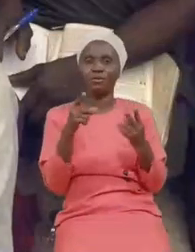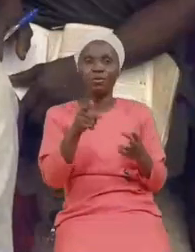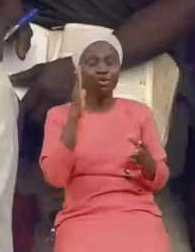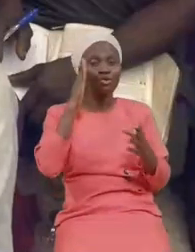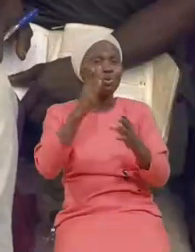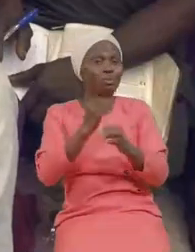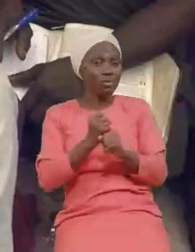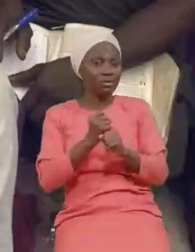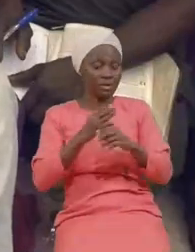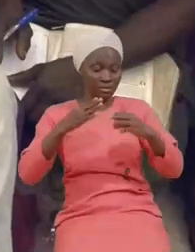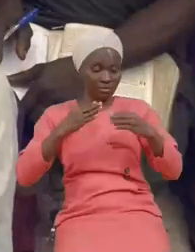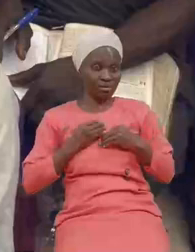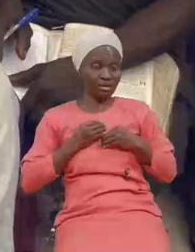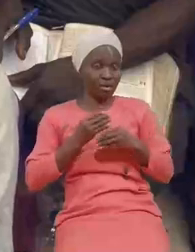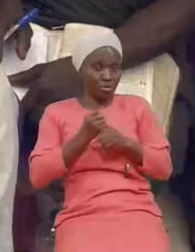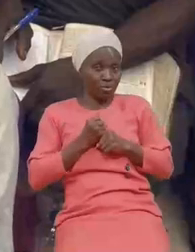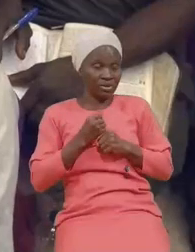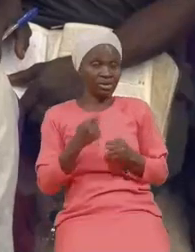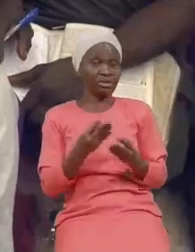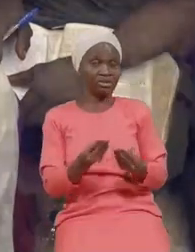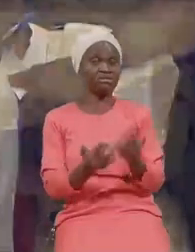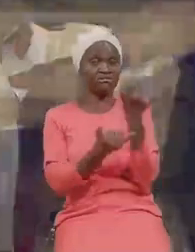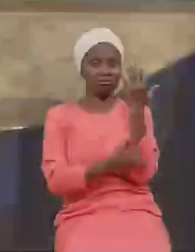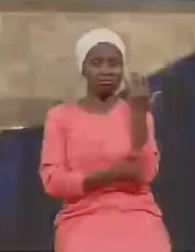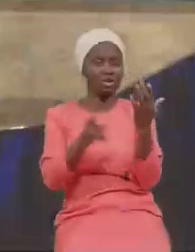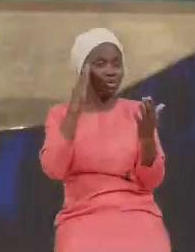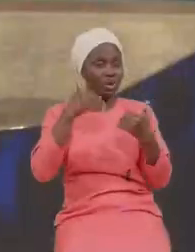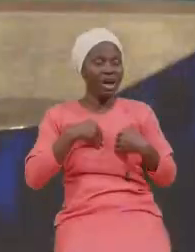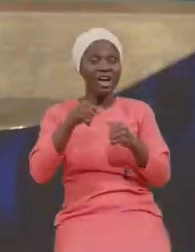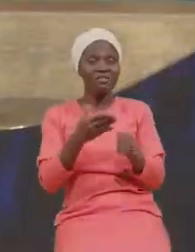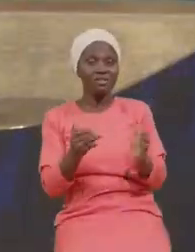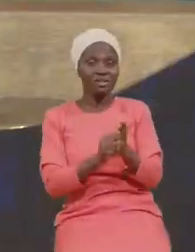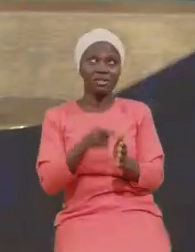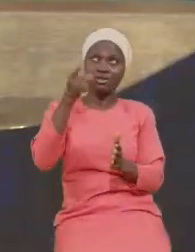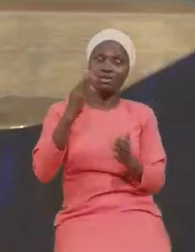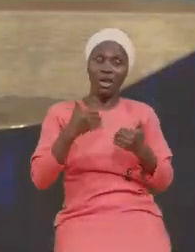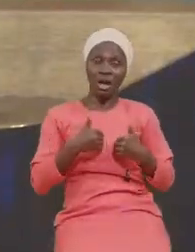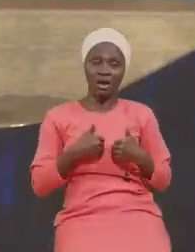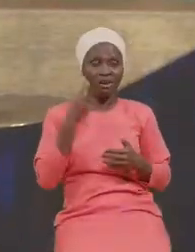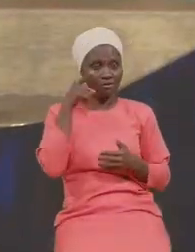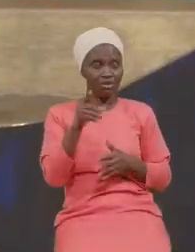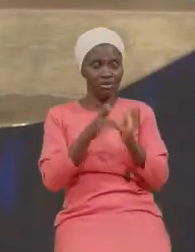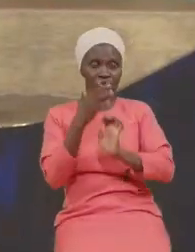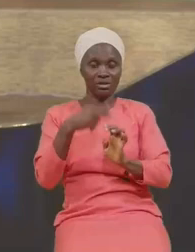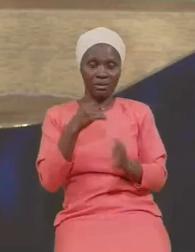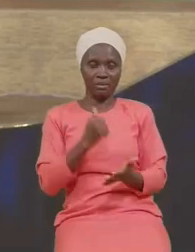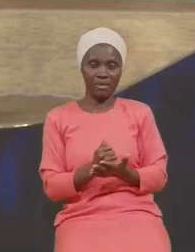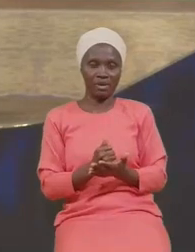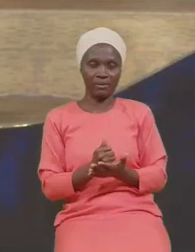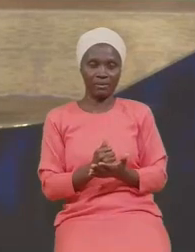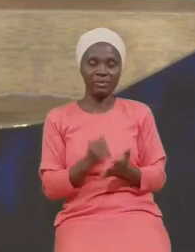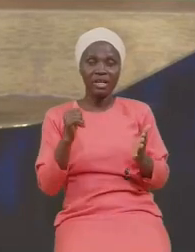pays tu auras tout ce que le Seigneur a pour toi au nom de Jésus Christ en